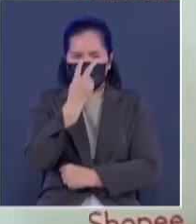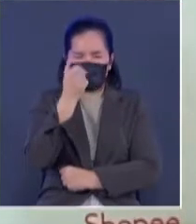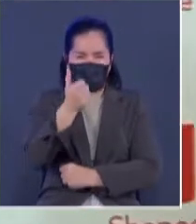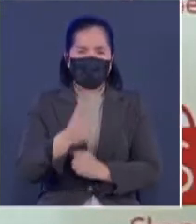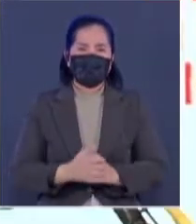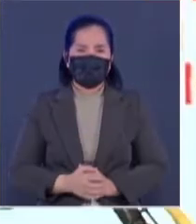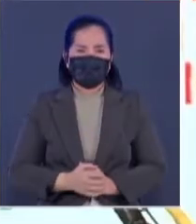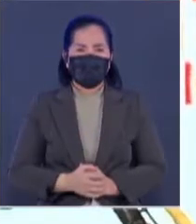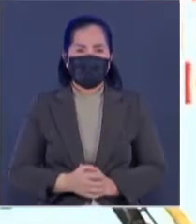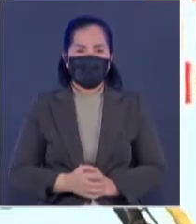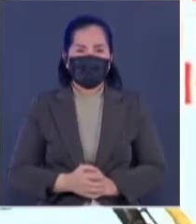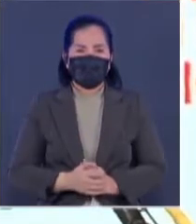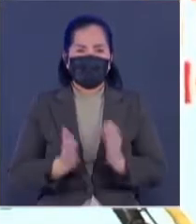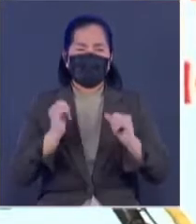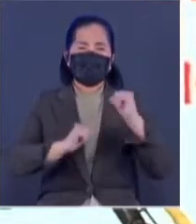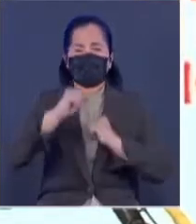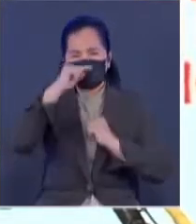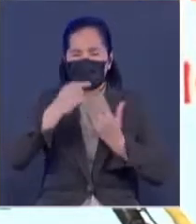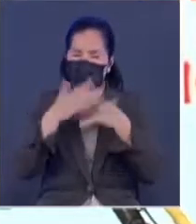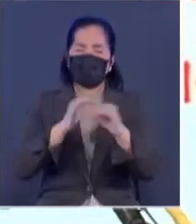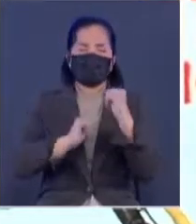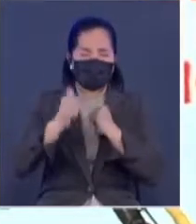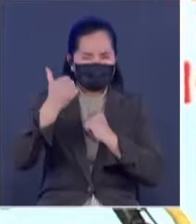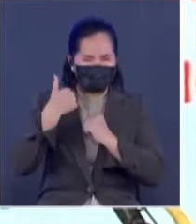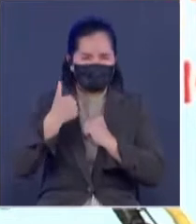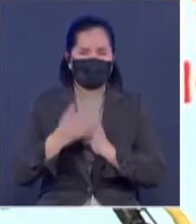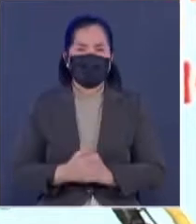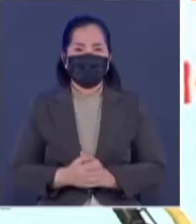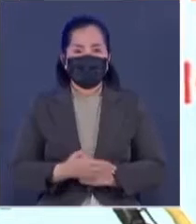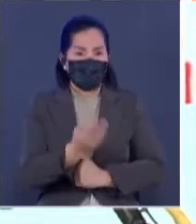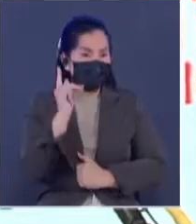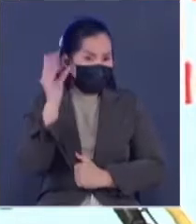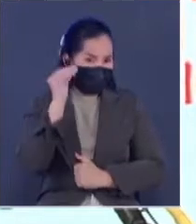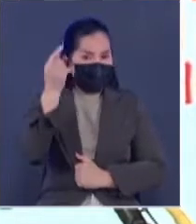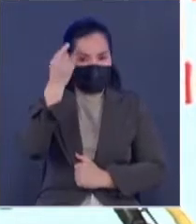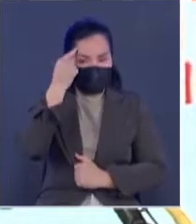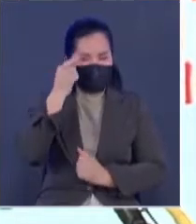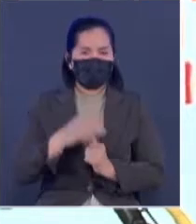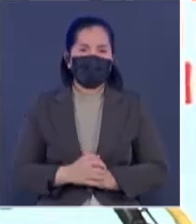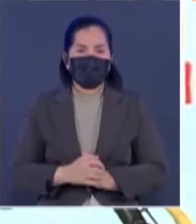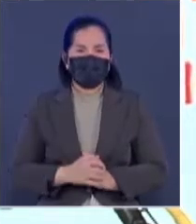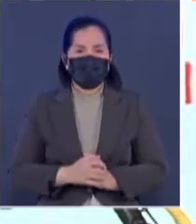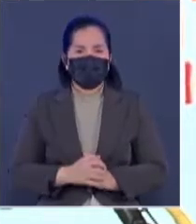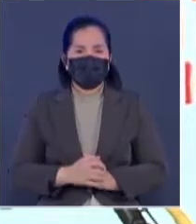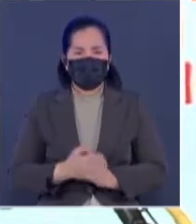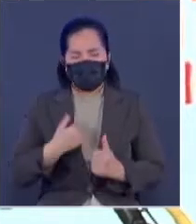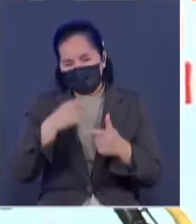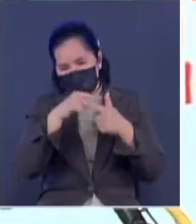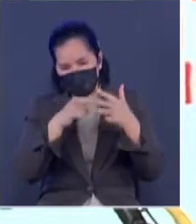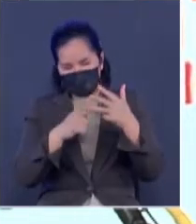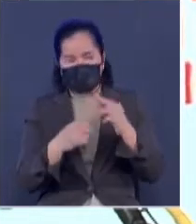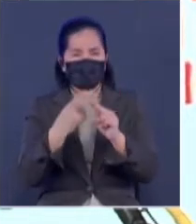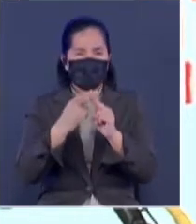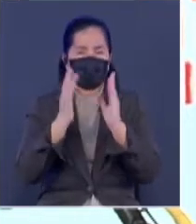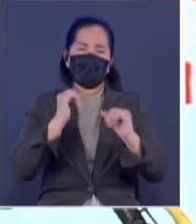เลยค่ะ นักแสดงไทยไปกันหลายคนเลยนะน่าจะทราบกันอยู่แล้วมีทั้งเวียทั้งเจมี่เจมส์มี